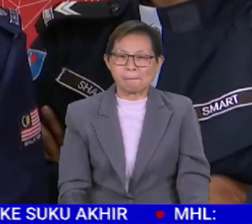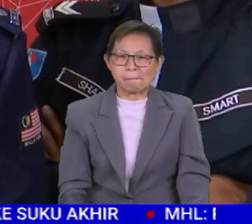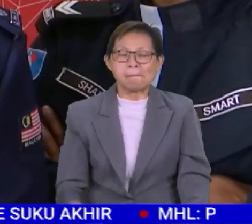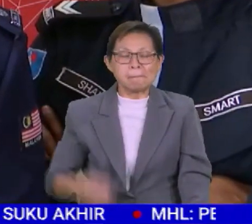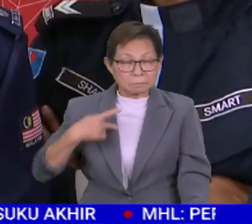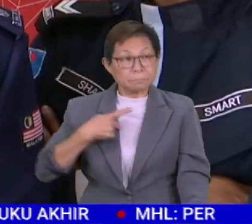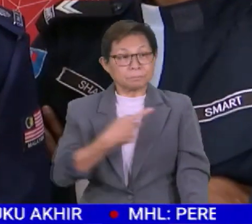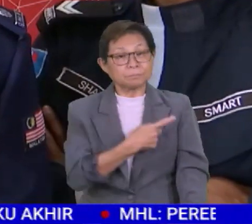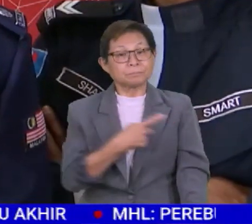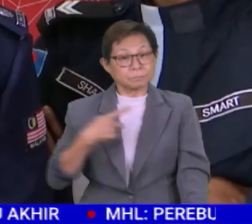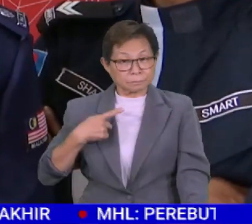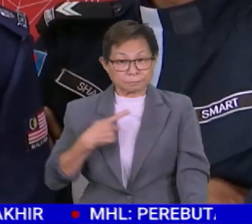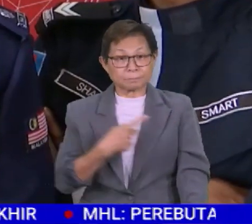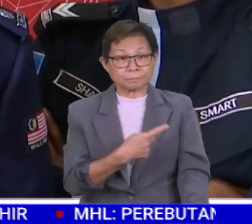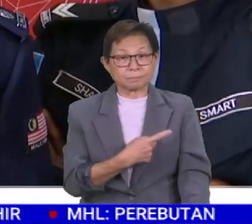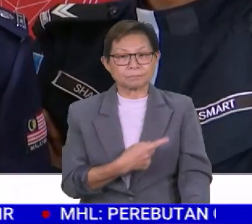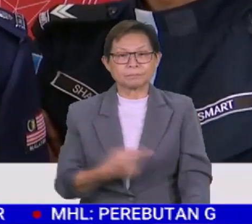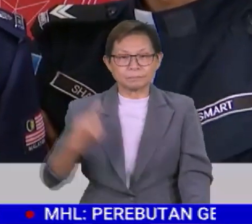Kita telah